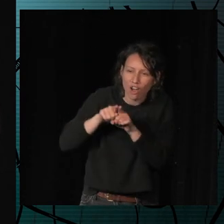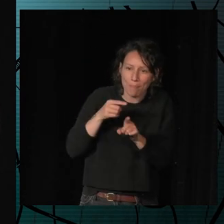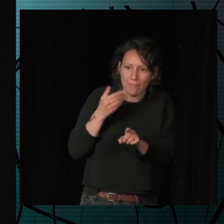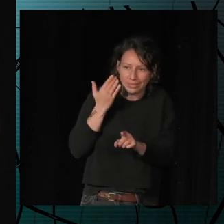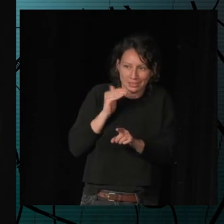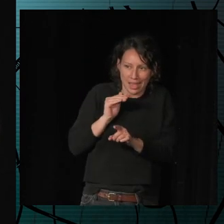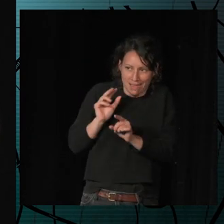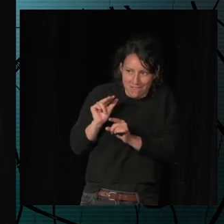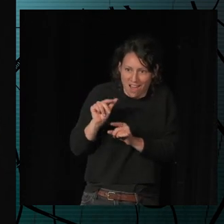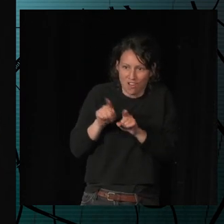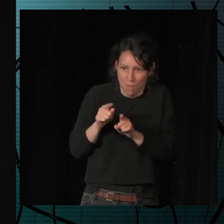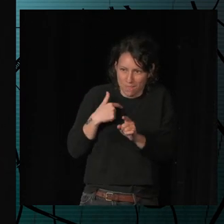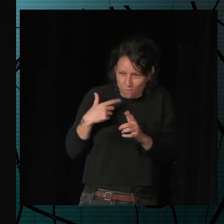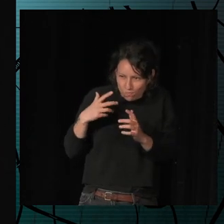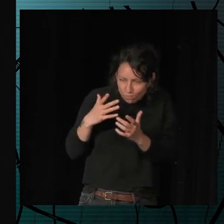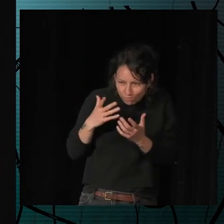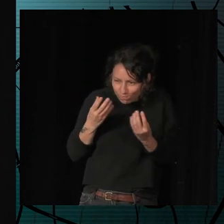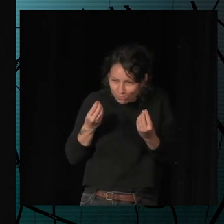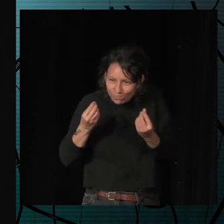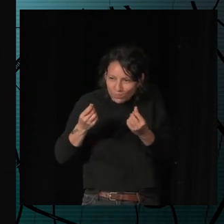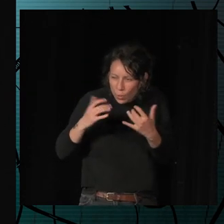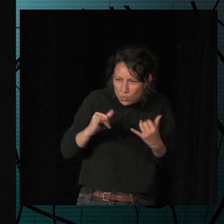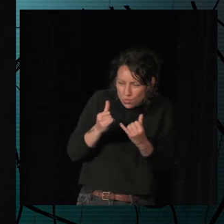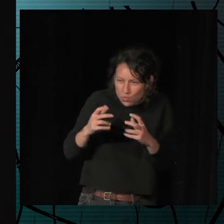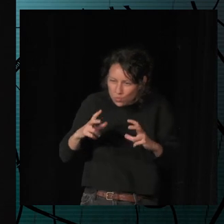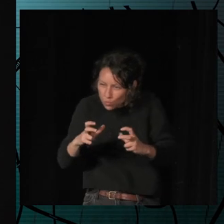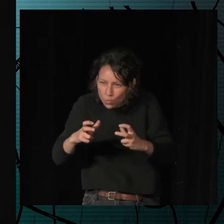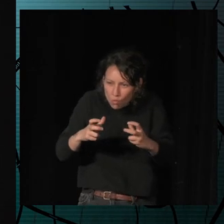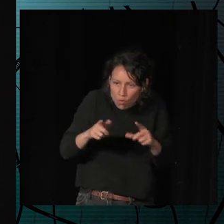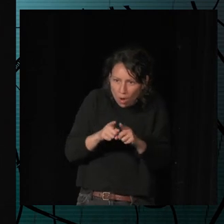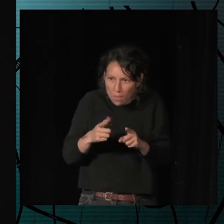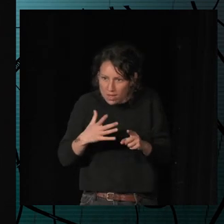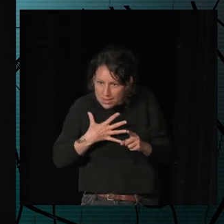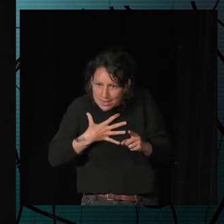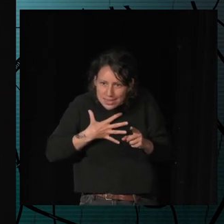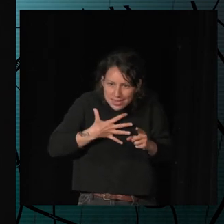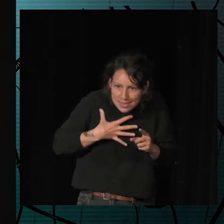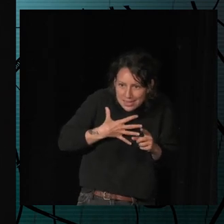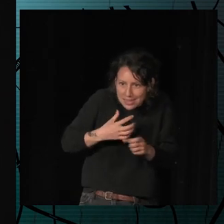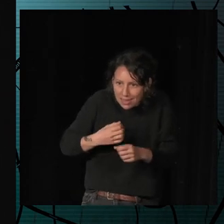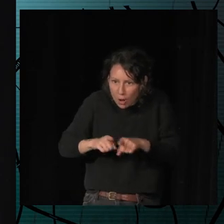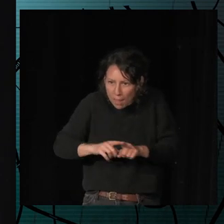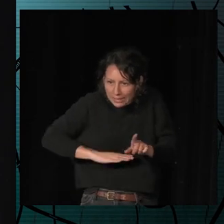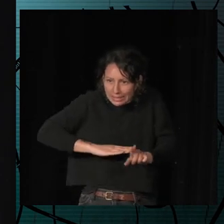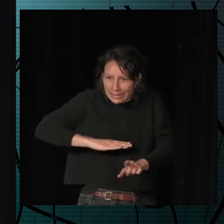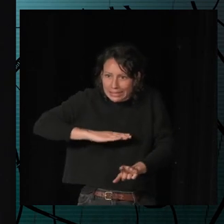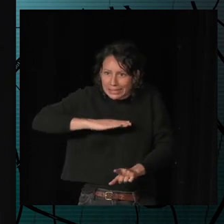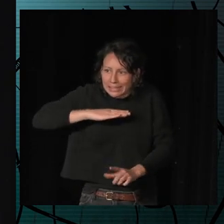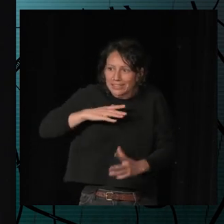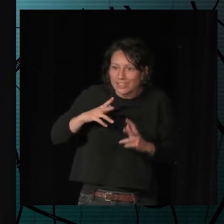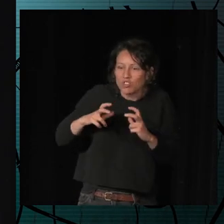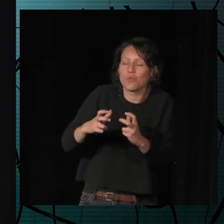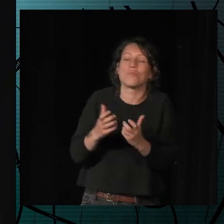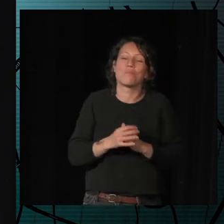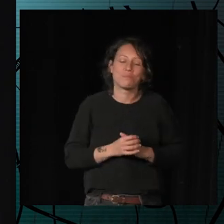elle est très forte enfin moi je l'ai ressenti un des pics dans dans le domaine c'était dans le domaine CIT dans Project zé par exemple cette série de jeux